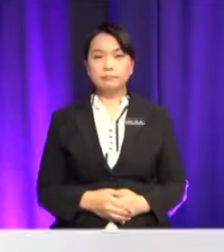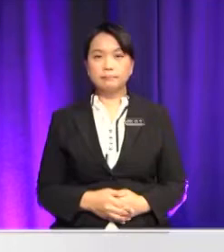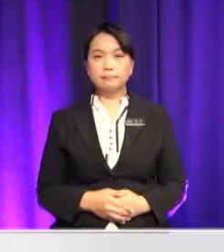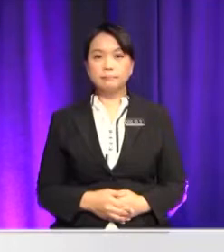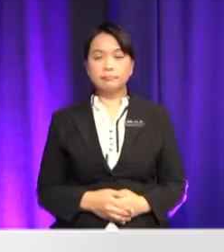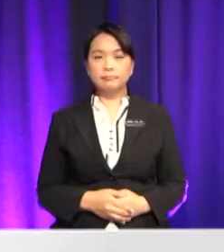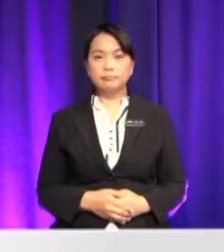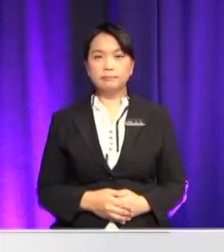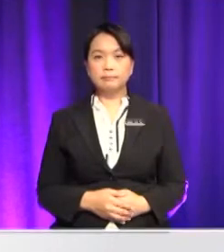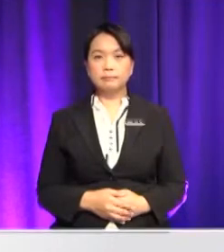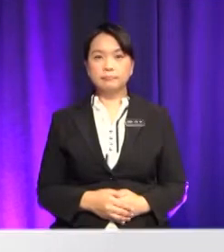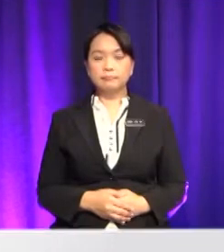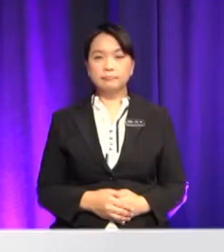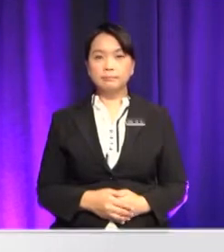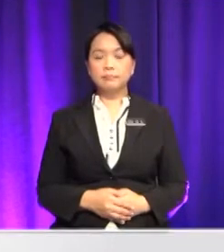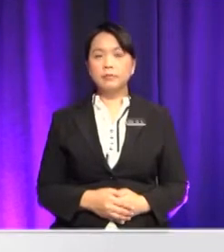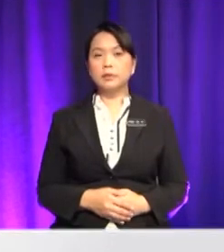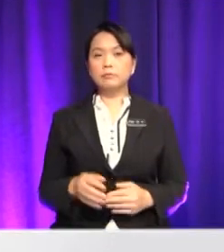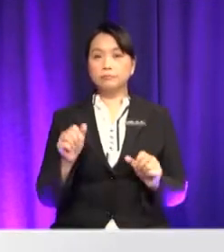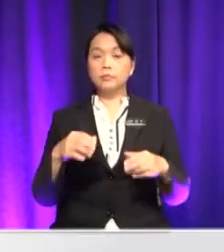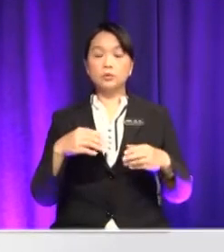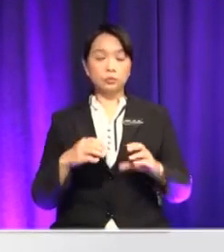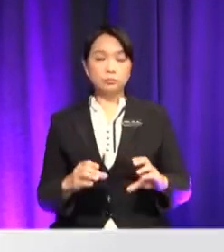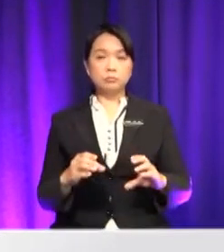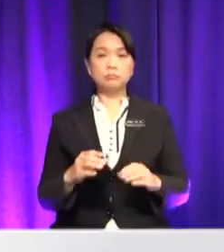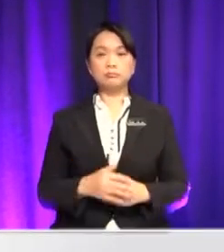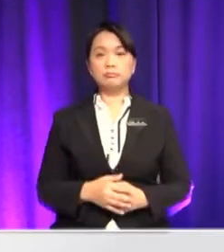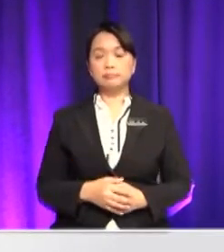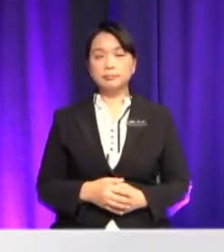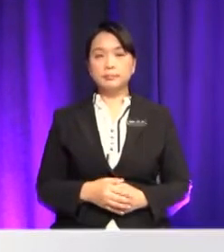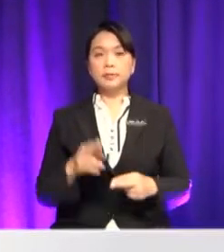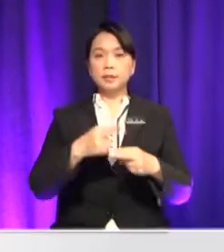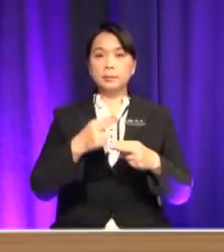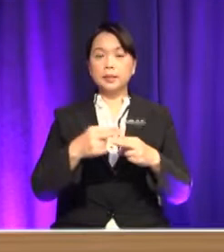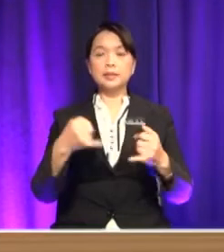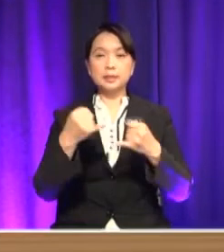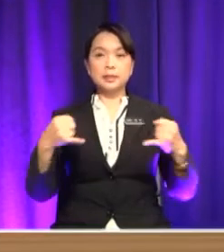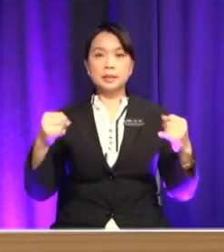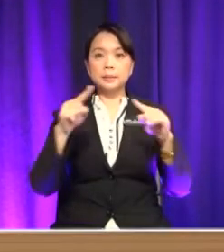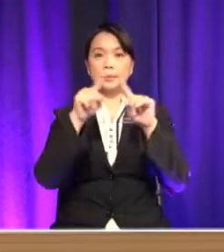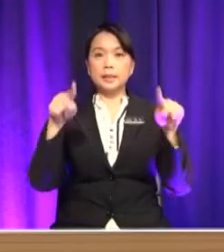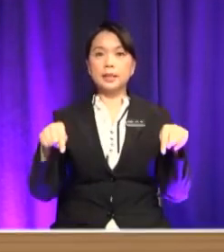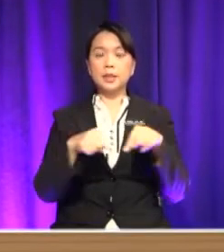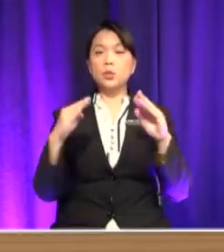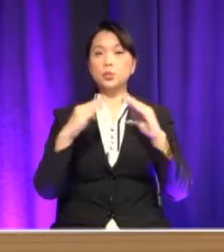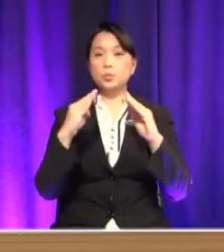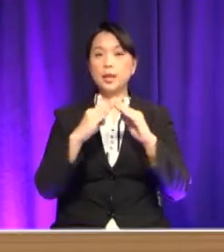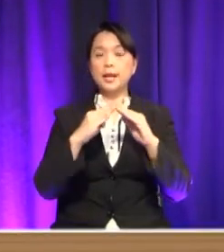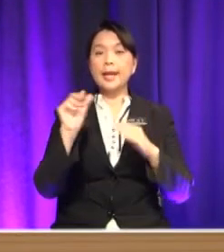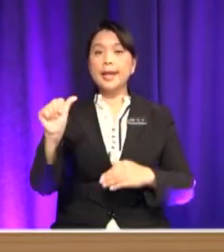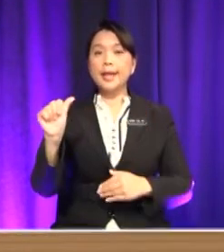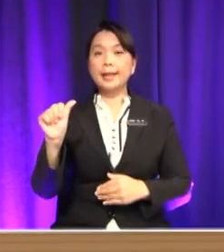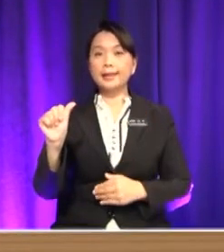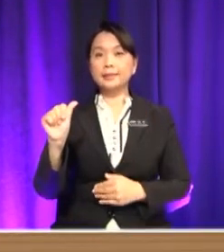mencuba memberikan jawapan yang tepat kepada saya. Baiklah, namakan jenis pelan rumah yang bertanda A. Siapa nak cuba?